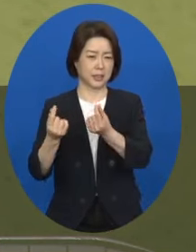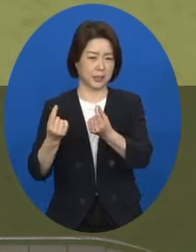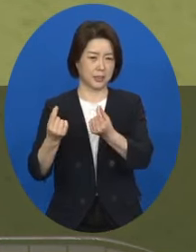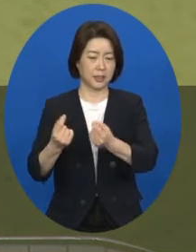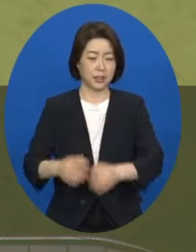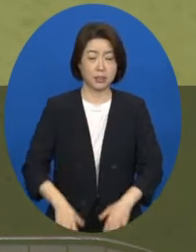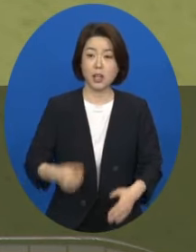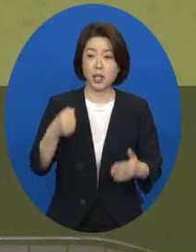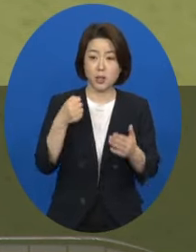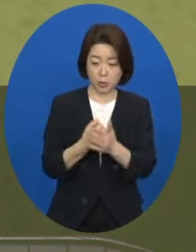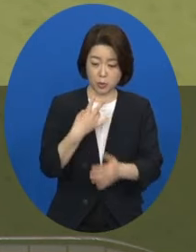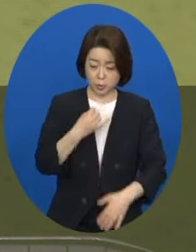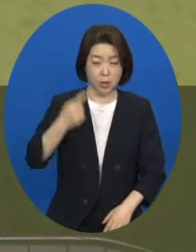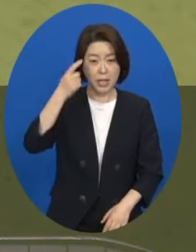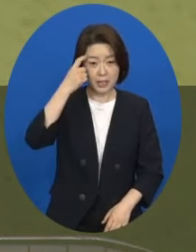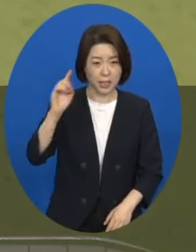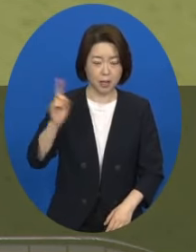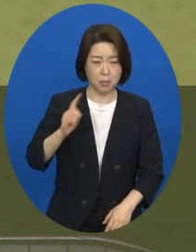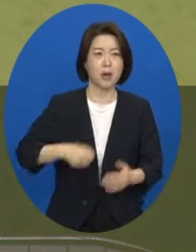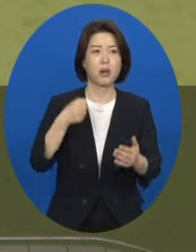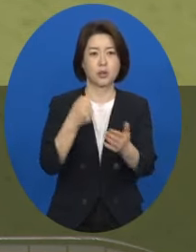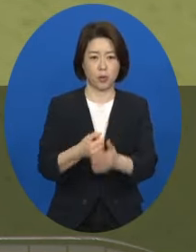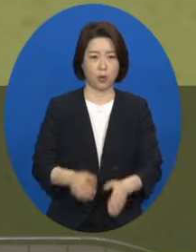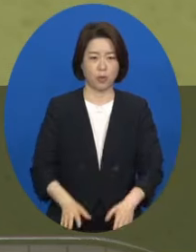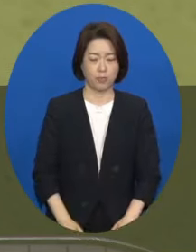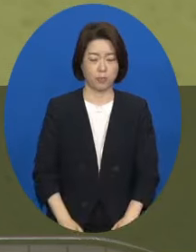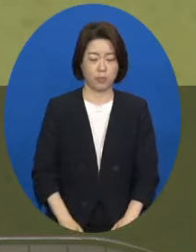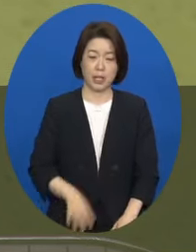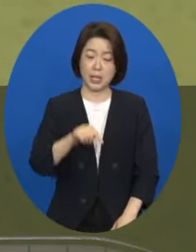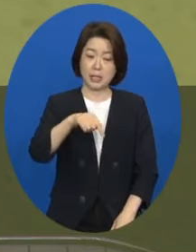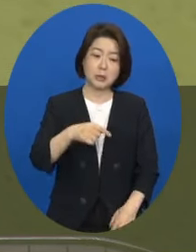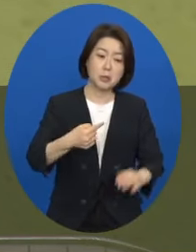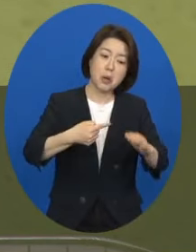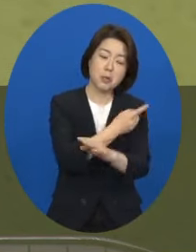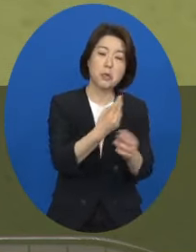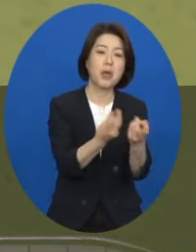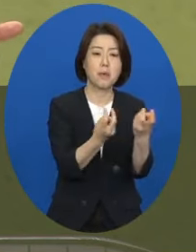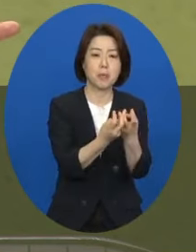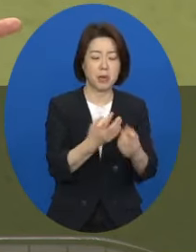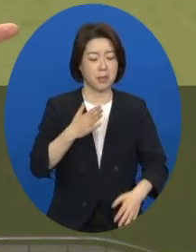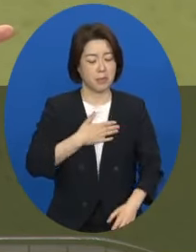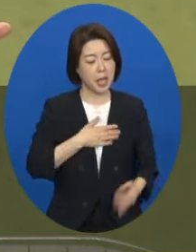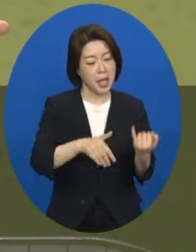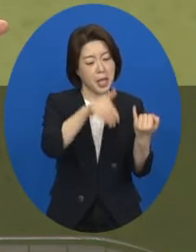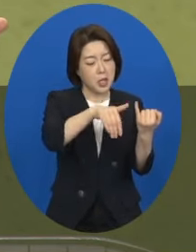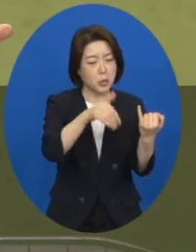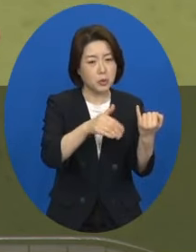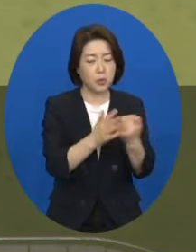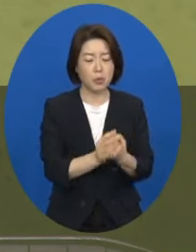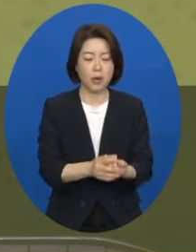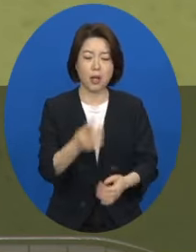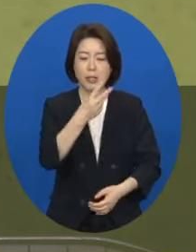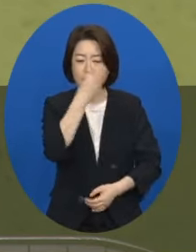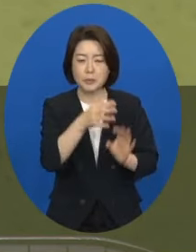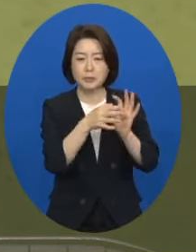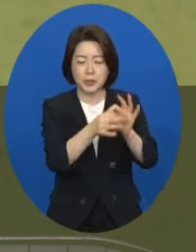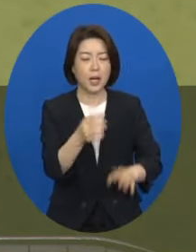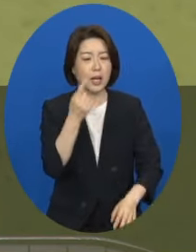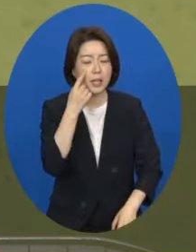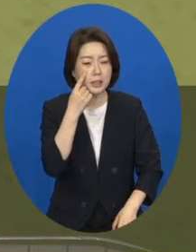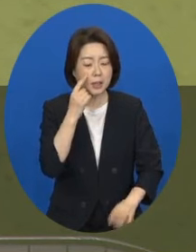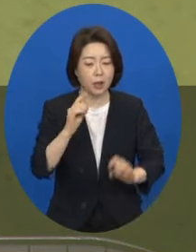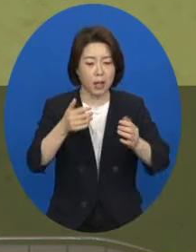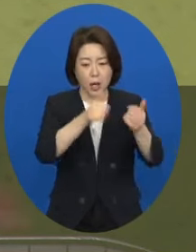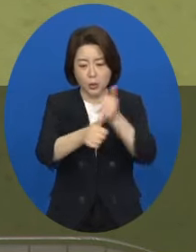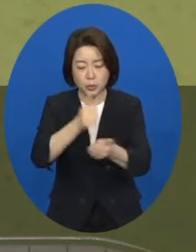내렸어요. 그래서 차선책으로 나의 여정과 동침하여 자손을 이어가게 해주십시오 라고 했을 때 아브라함이